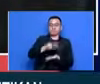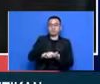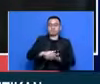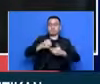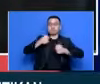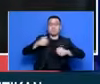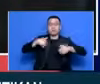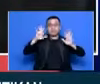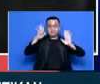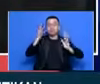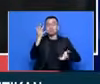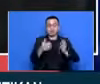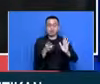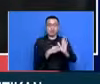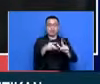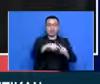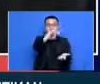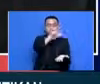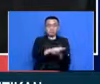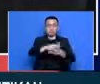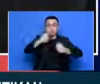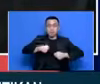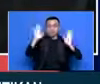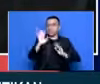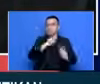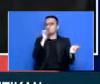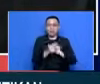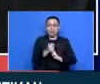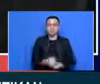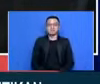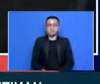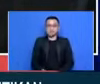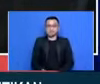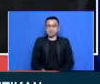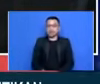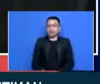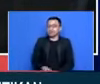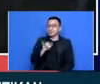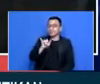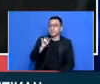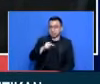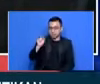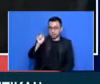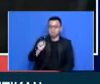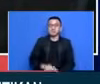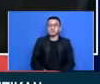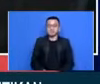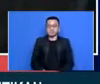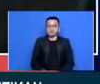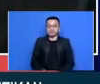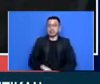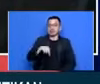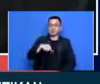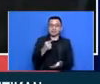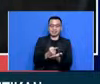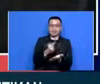dianulir jika memang eh sudah sampai di tahap kasasi seperti itu Prof I maka di sinilah eh jaksaan